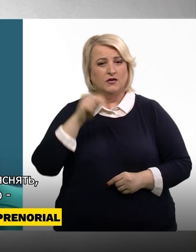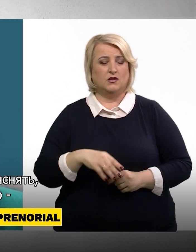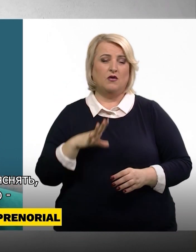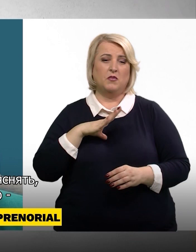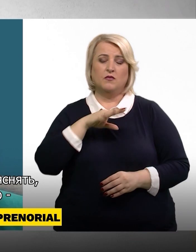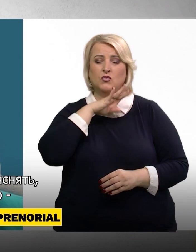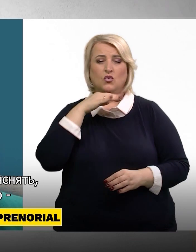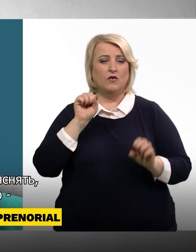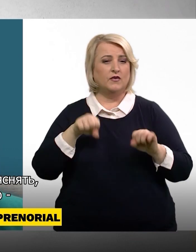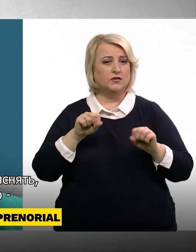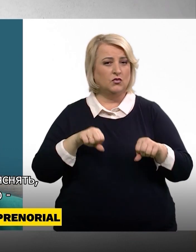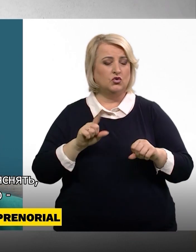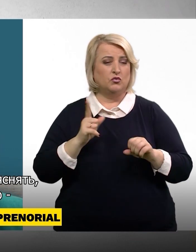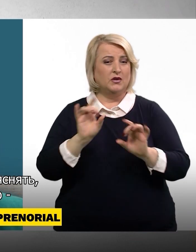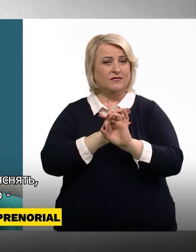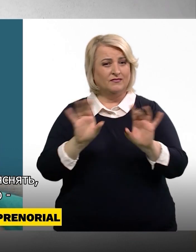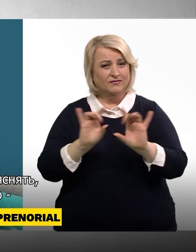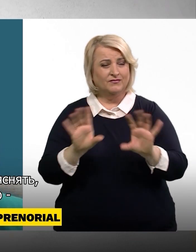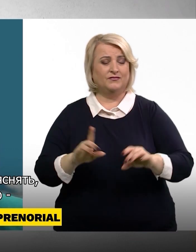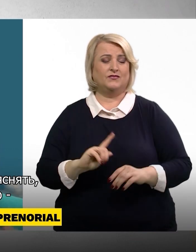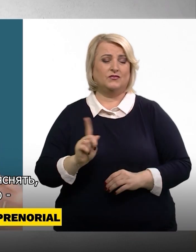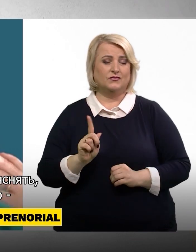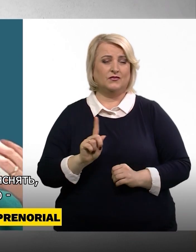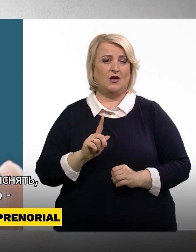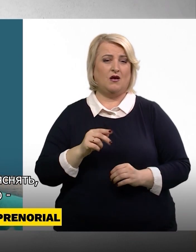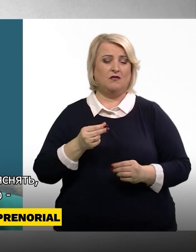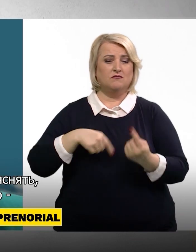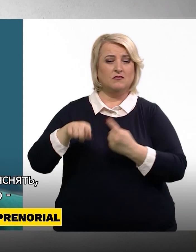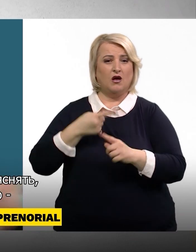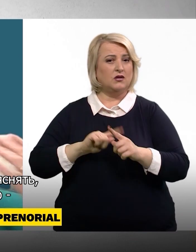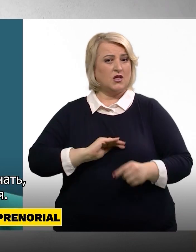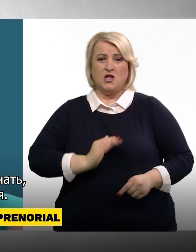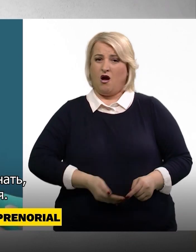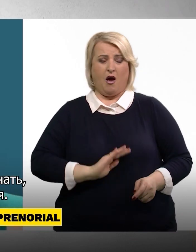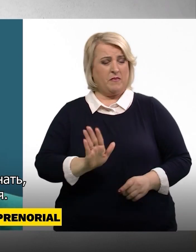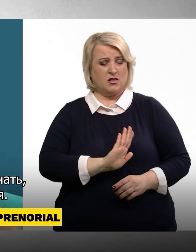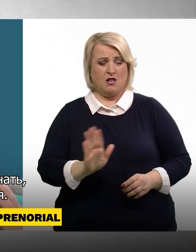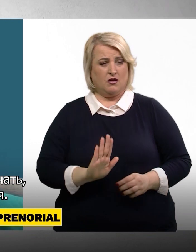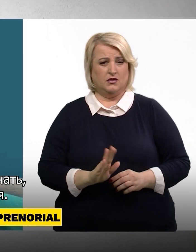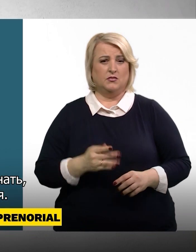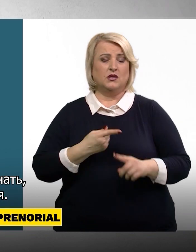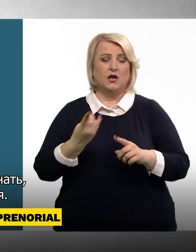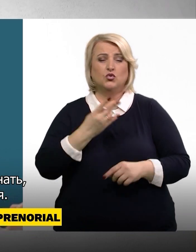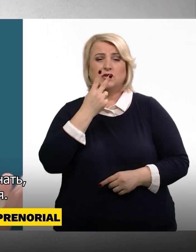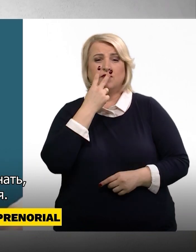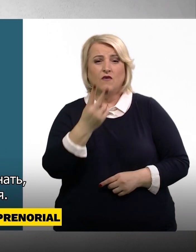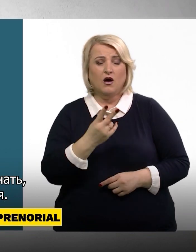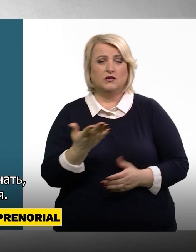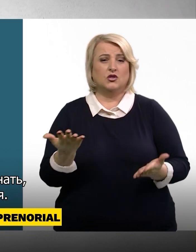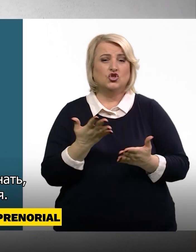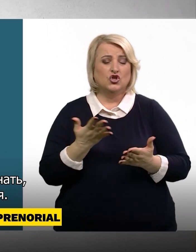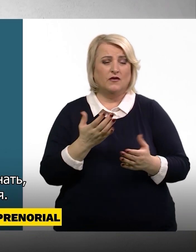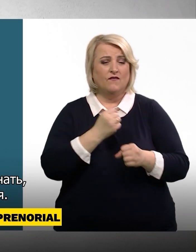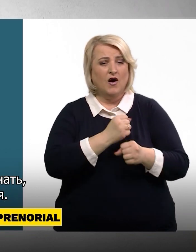Și am avut multe ocazii în care a trebuit să explicăm că antreprenoriatul nu e capitalism și că trebuie să vadă ceea